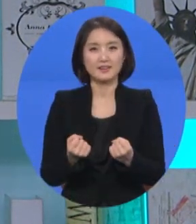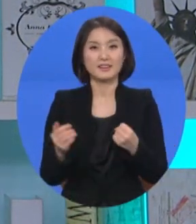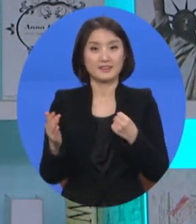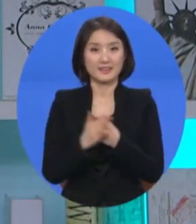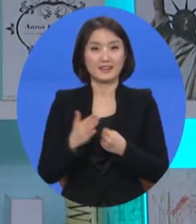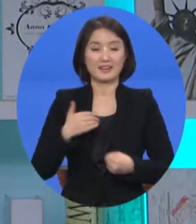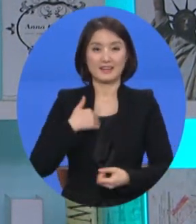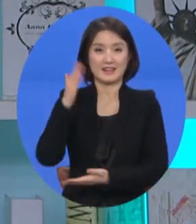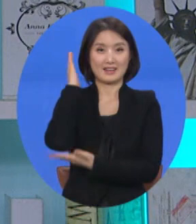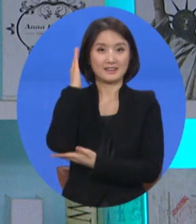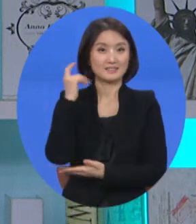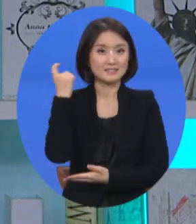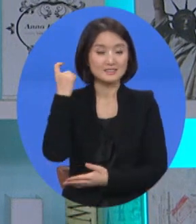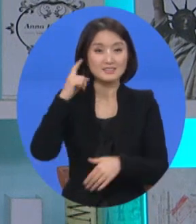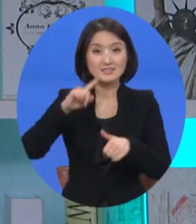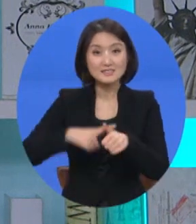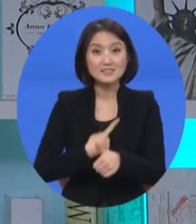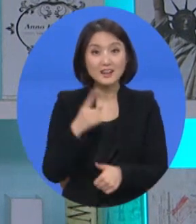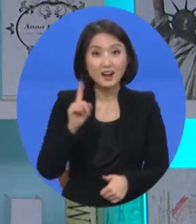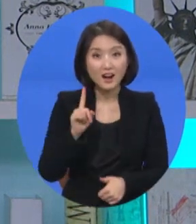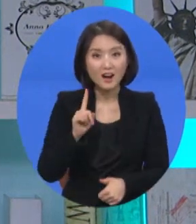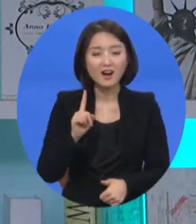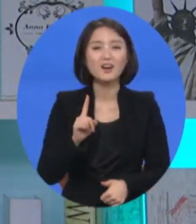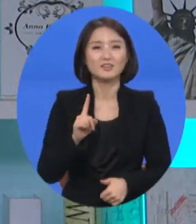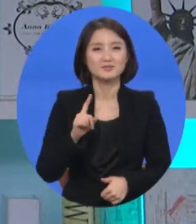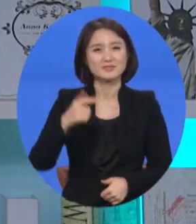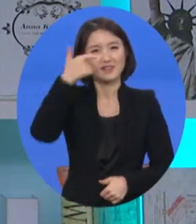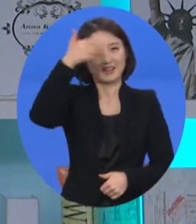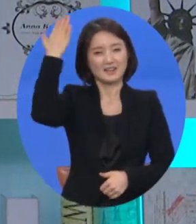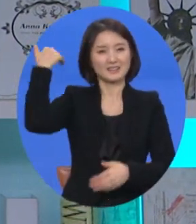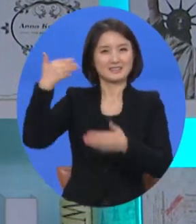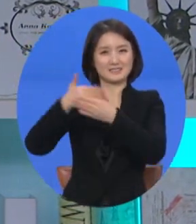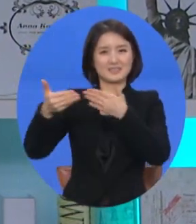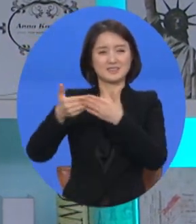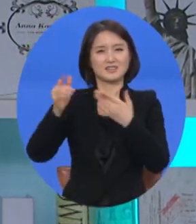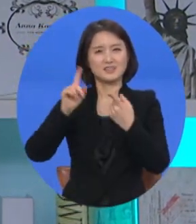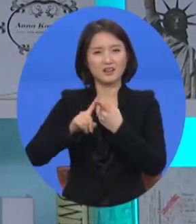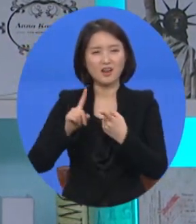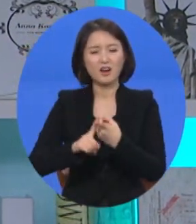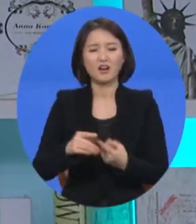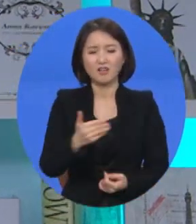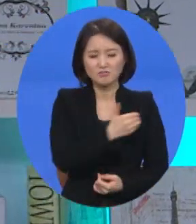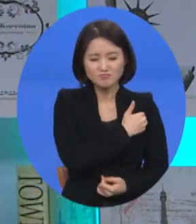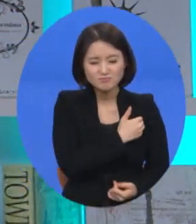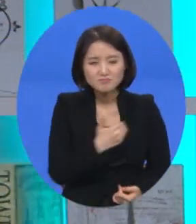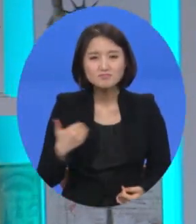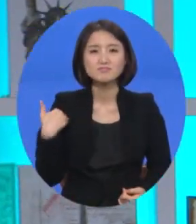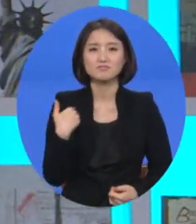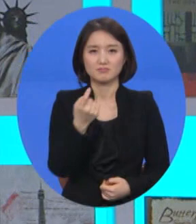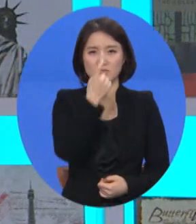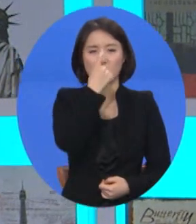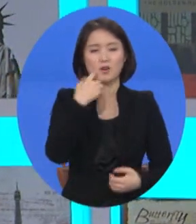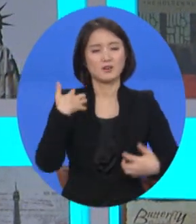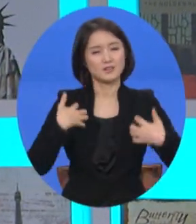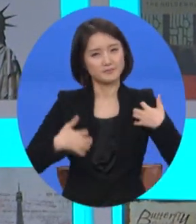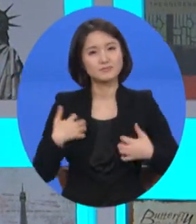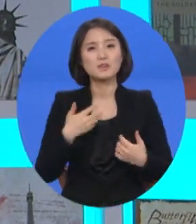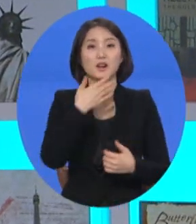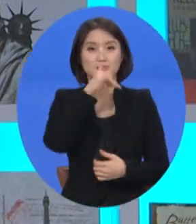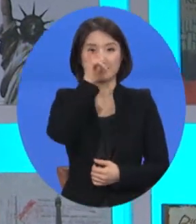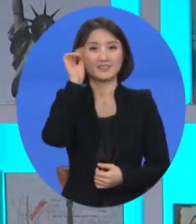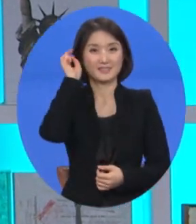한마디로 이야기 하면 우리 옛그림 의 갈라쇼 다 이렇게 생각하시면 됩니다 자 첫번째 시간입니다 우리 옛그림 이